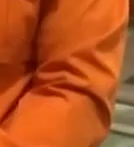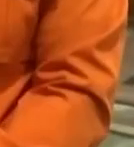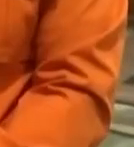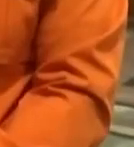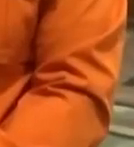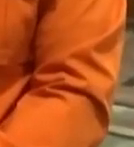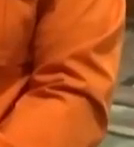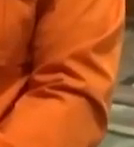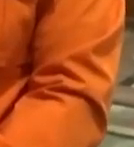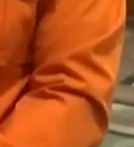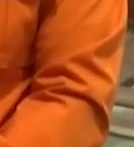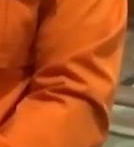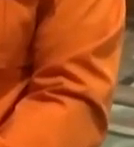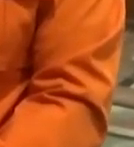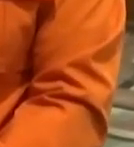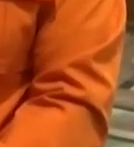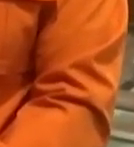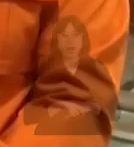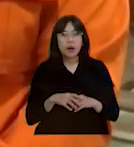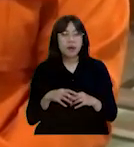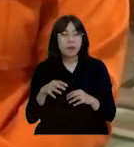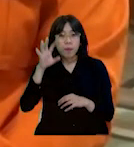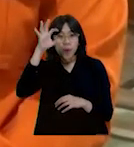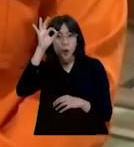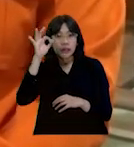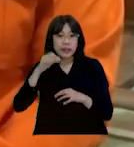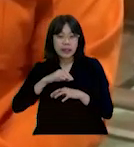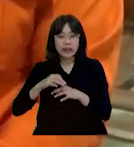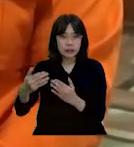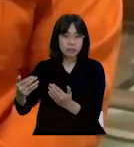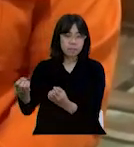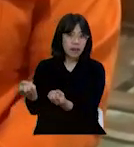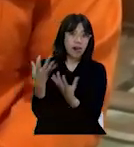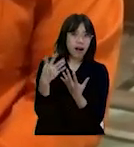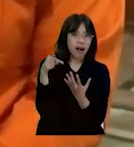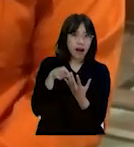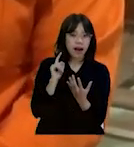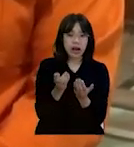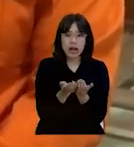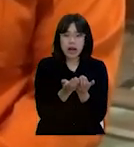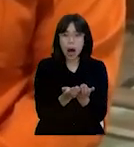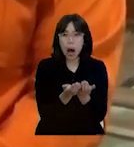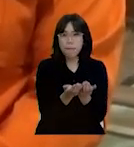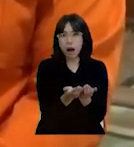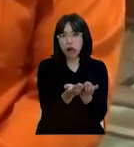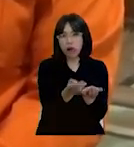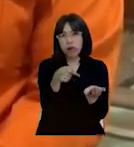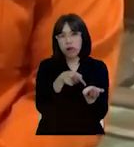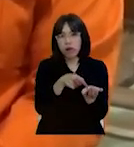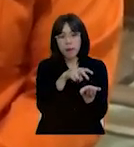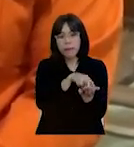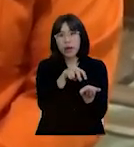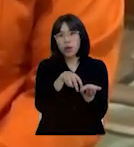Dulu kami terima informasi dari PTS Batam bahwa telah terjadi laka kapal yang berpenumpang POB